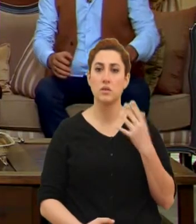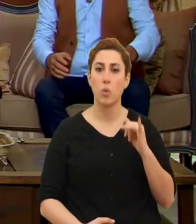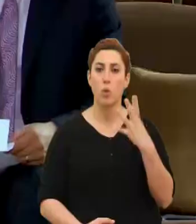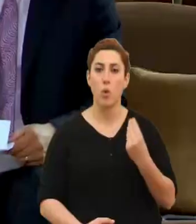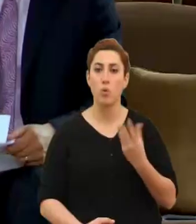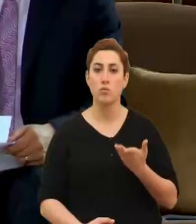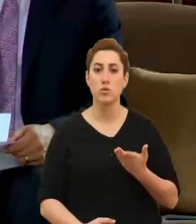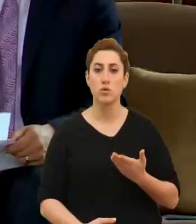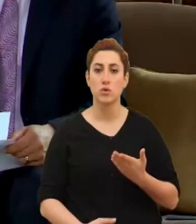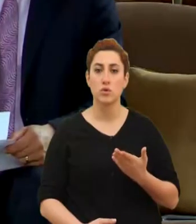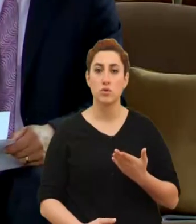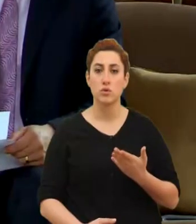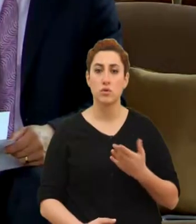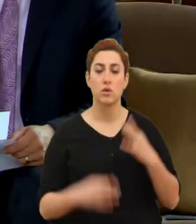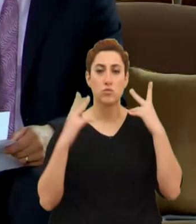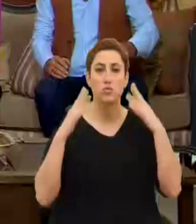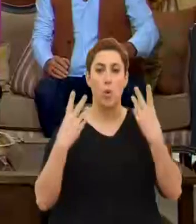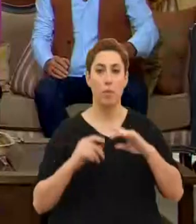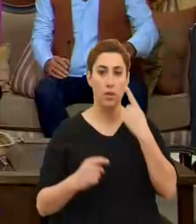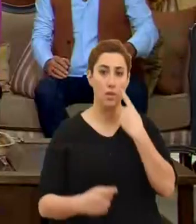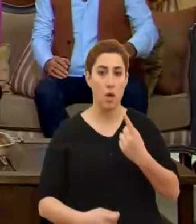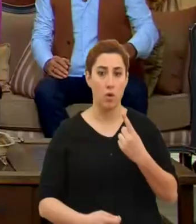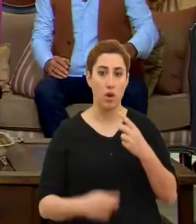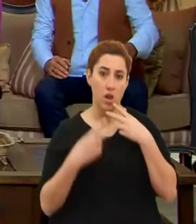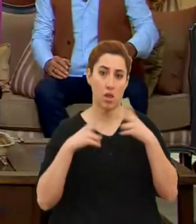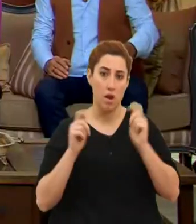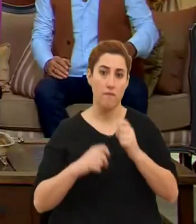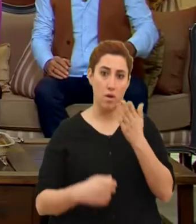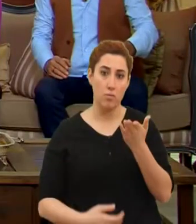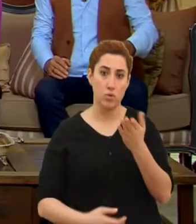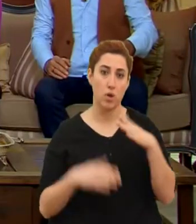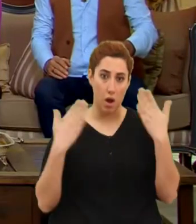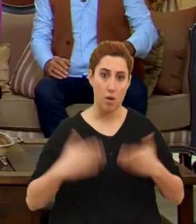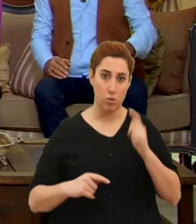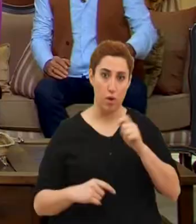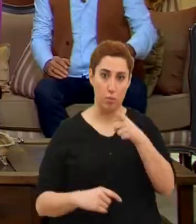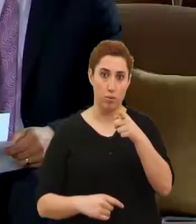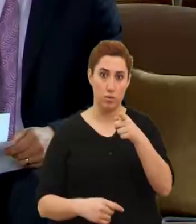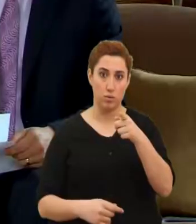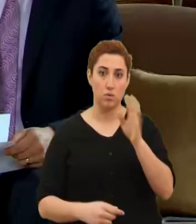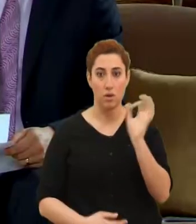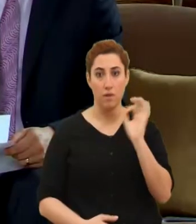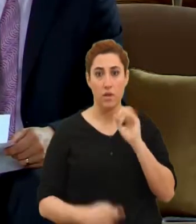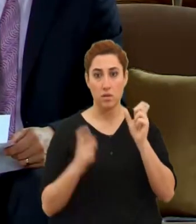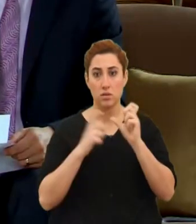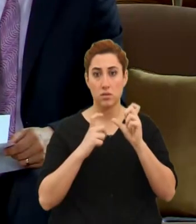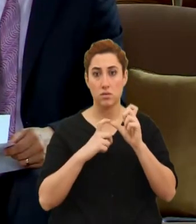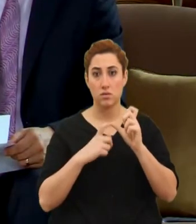Nasıl kötü olmuş? İnkar etmediğine göre... İtiraf ediyorsun, kabul ediyorsun yaptığını yani. Evet